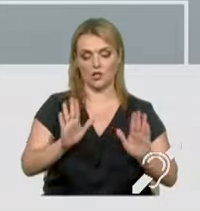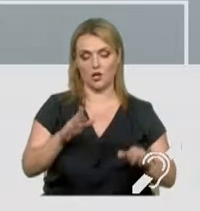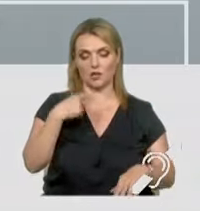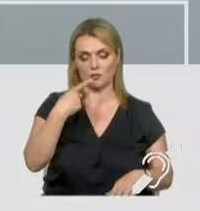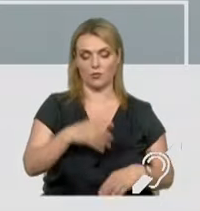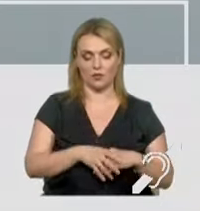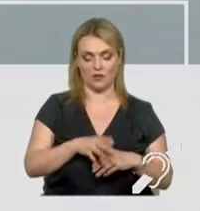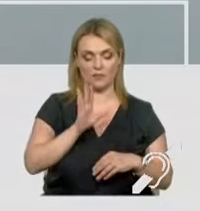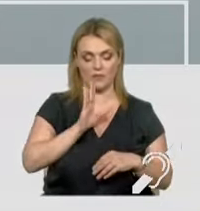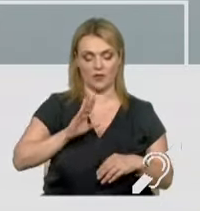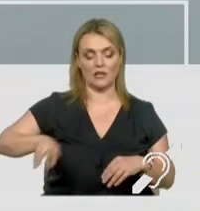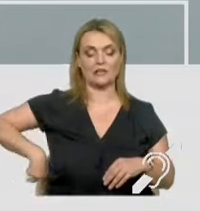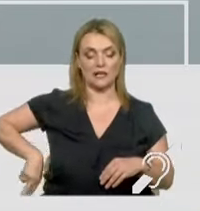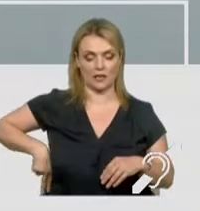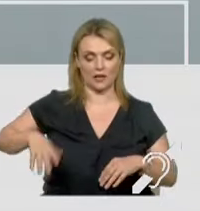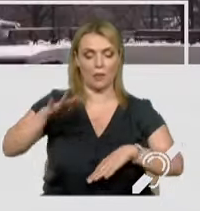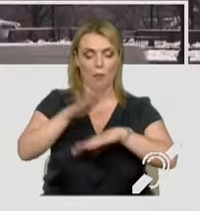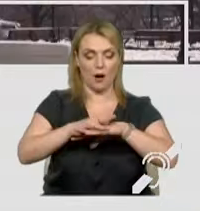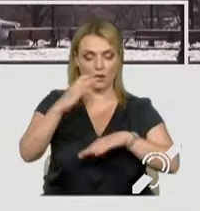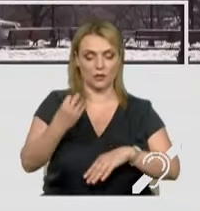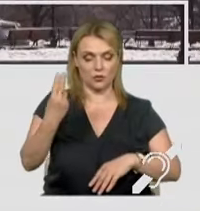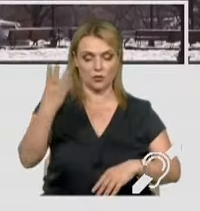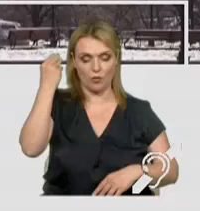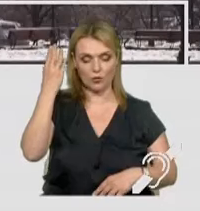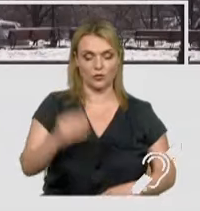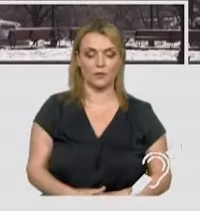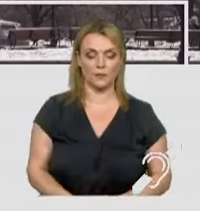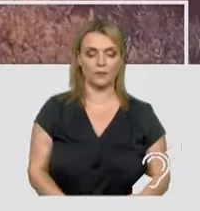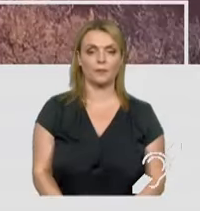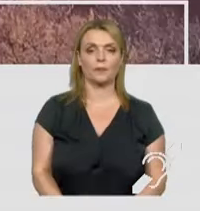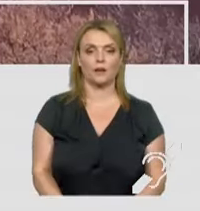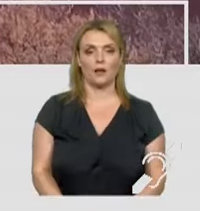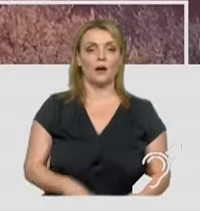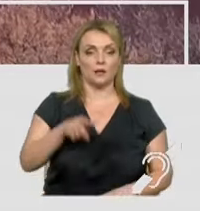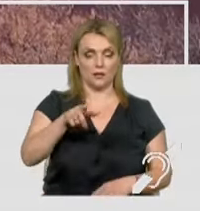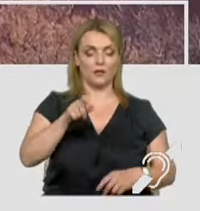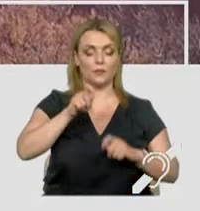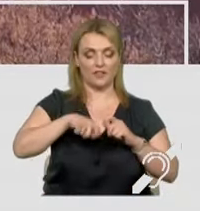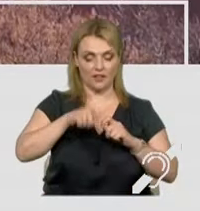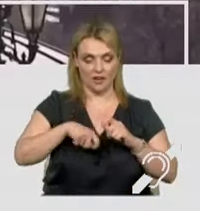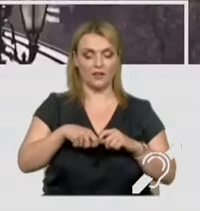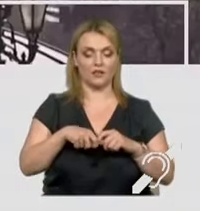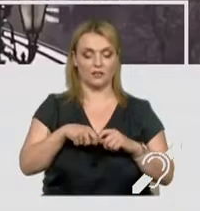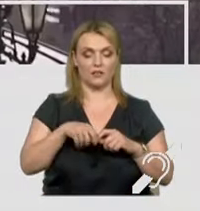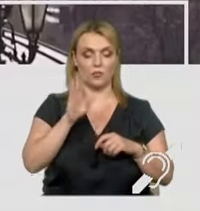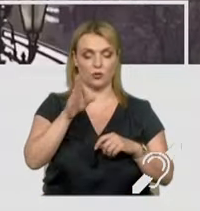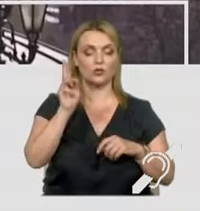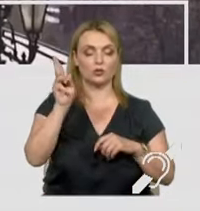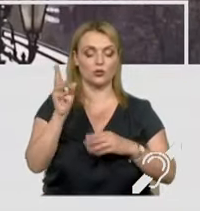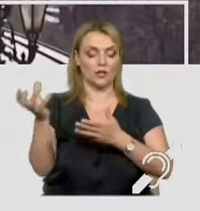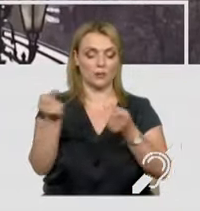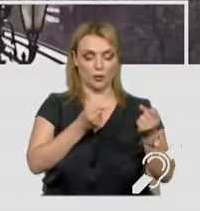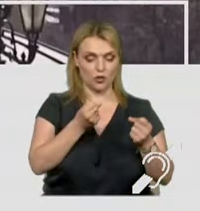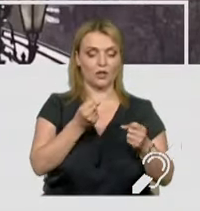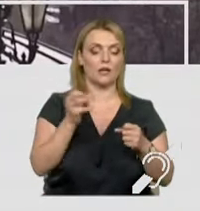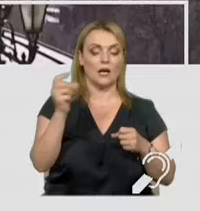că tranzacțiile prin intermediul acestor mijloace electronice sunt investigate de serviciile specializate. În martie, la